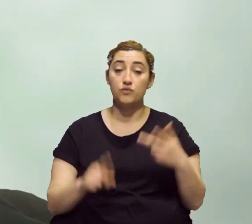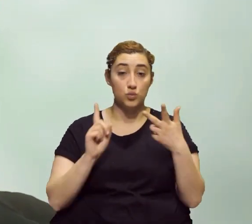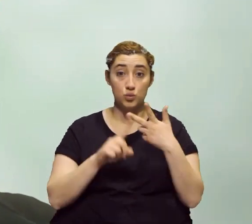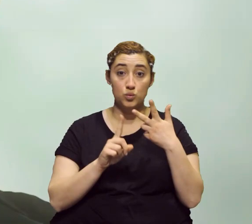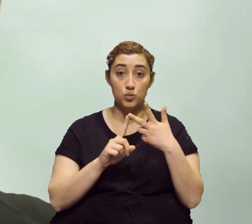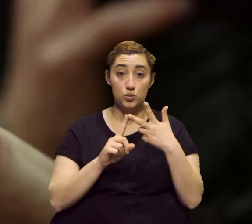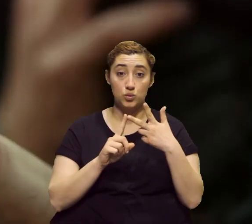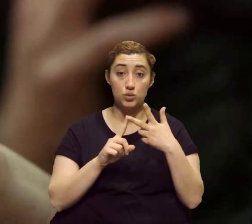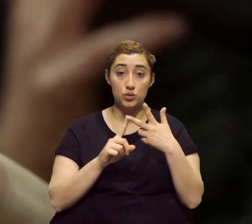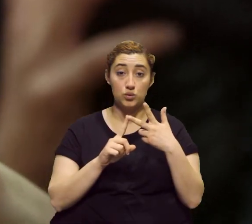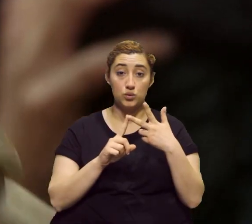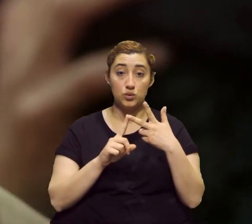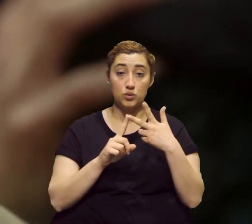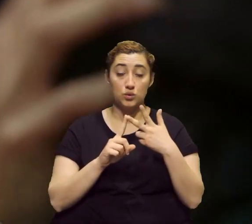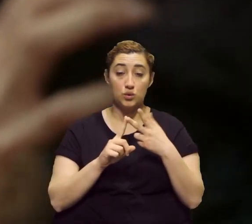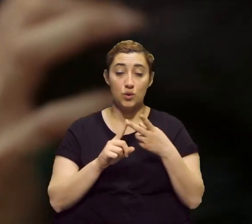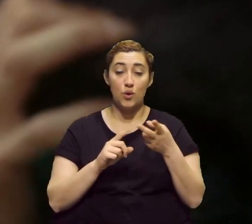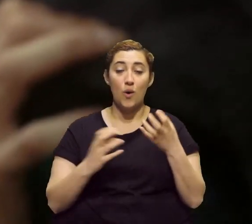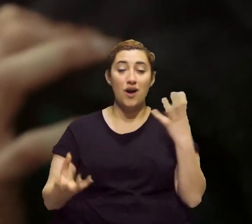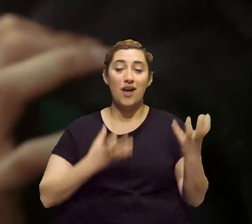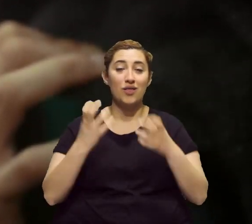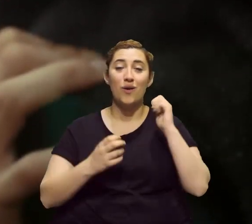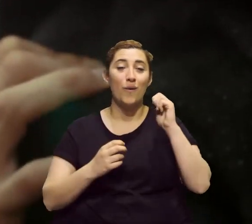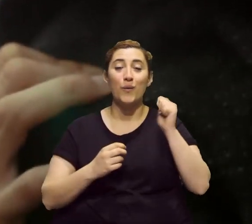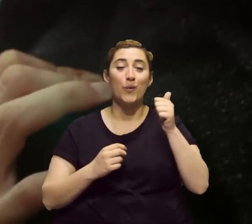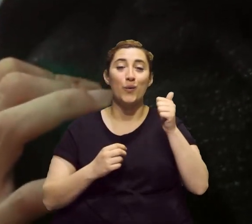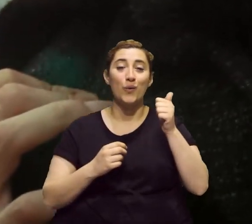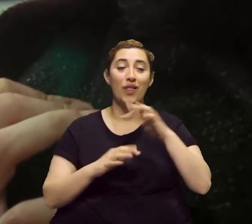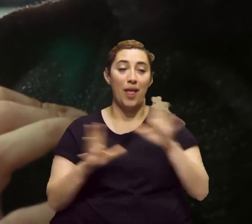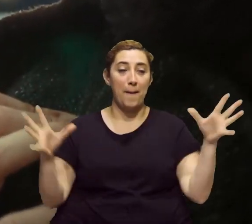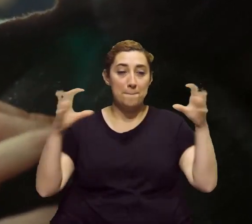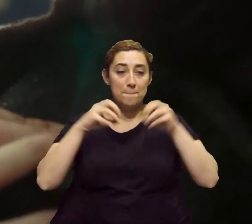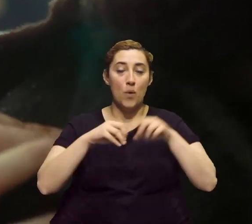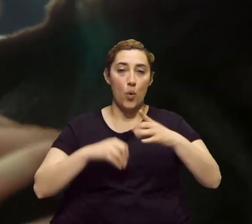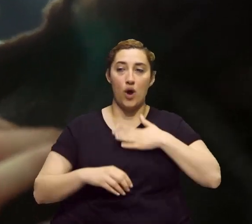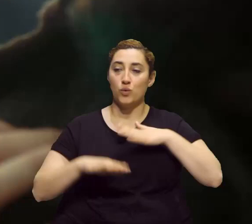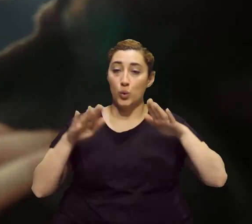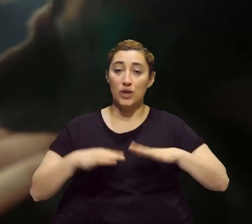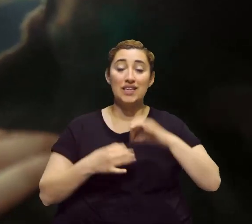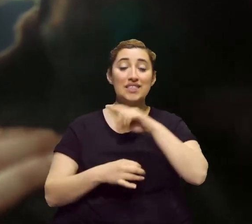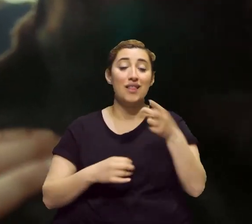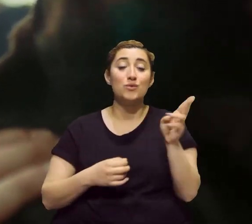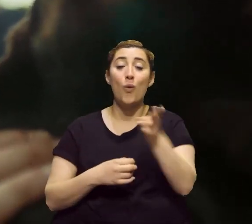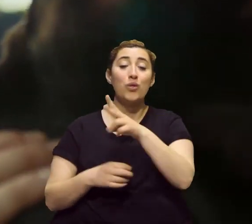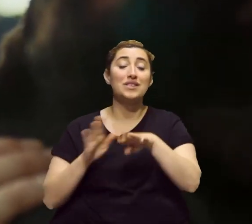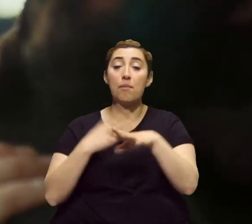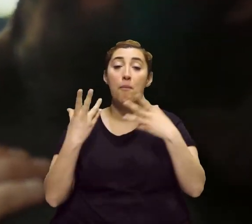Üçüncüsü ise mahşer gününde kıyama karşı duruşumuzdur. İnsanlarımızı şehit edenler,